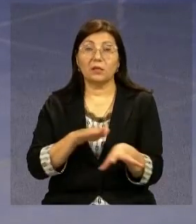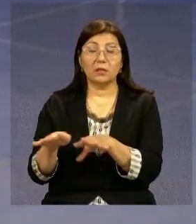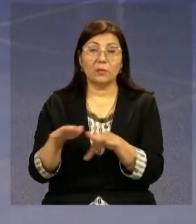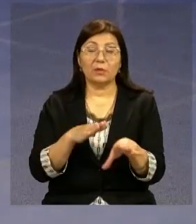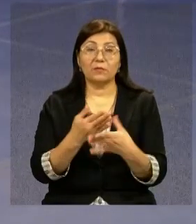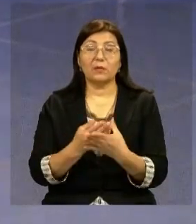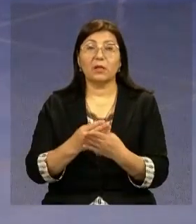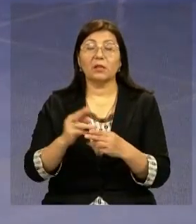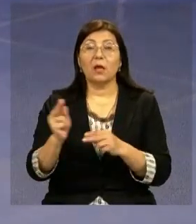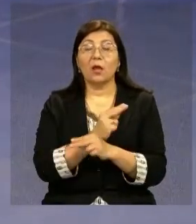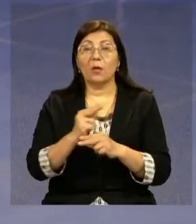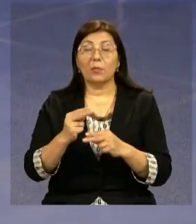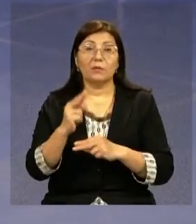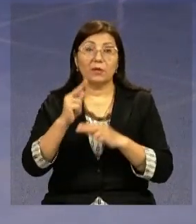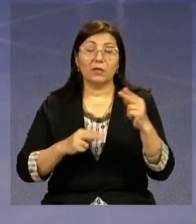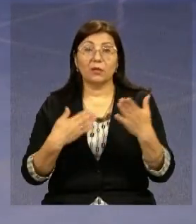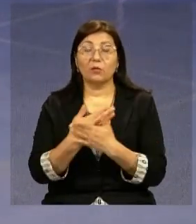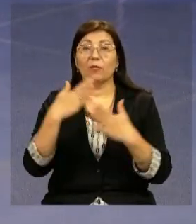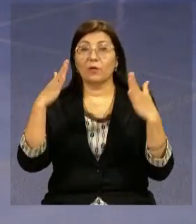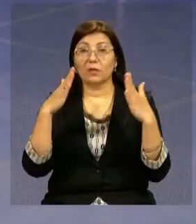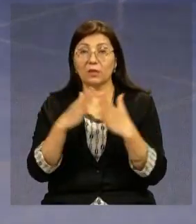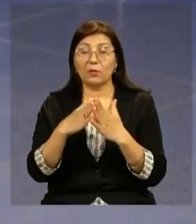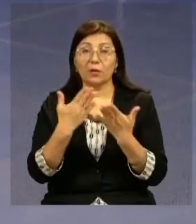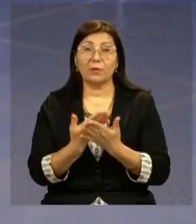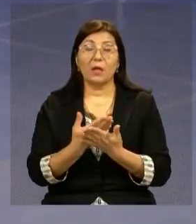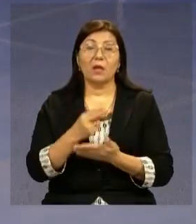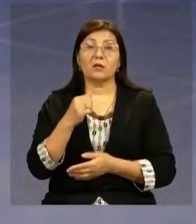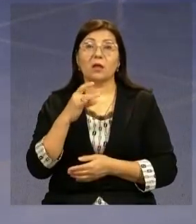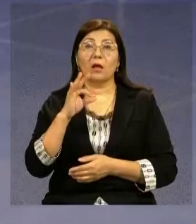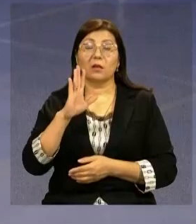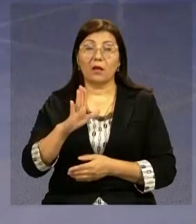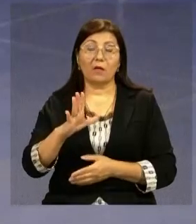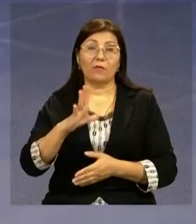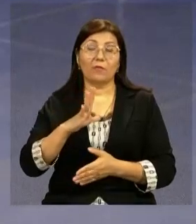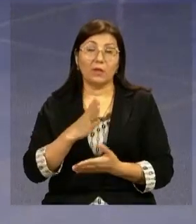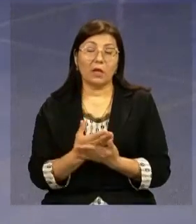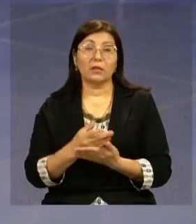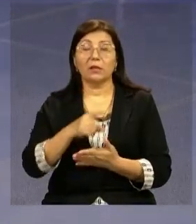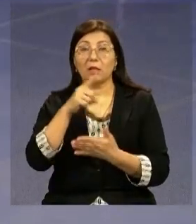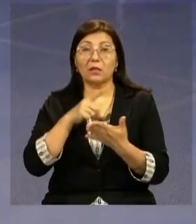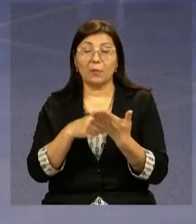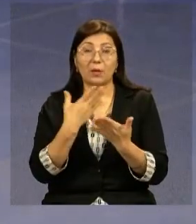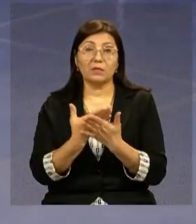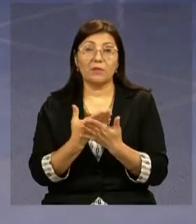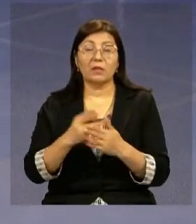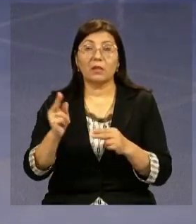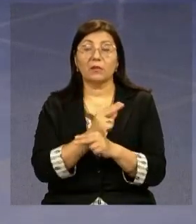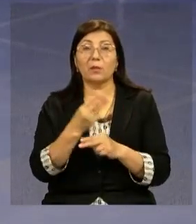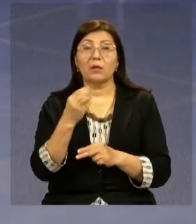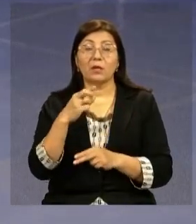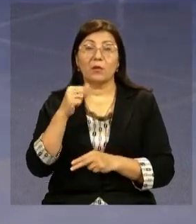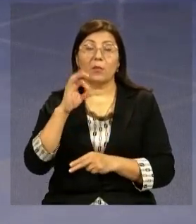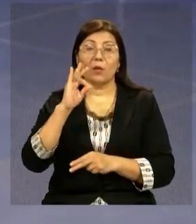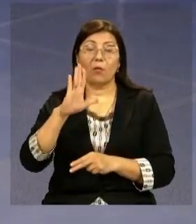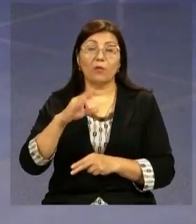мерами по возведению новых домов вместо затопленных. Также Асхат Шахаров обсудил со специалистами вопросы реконструкции Щербаковской